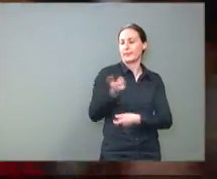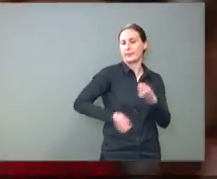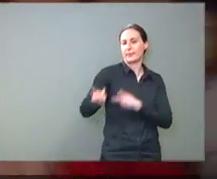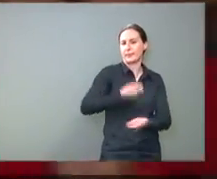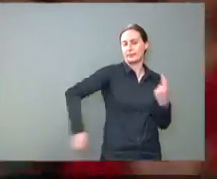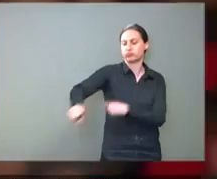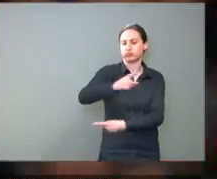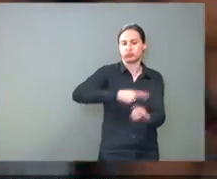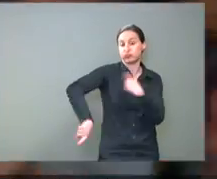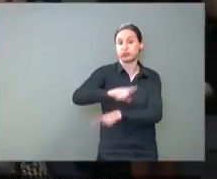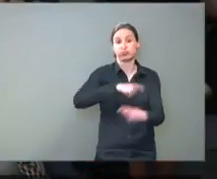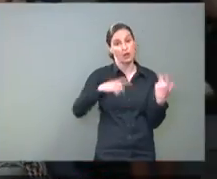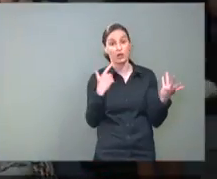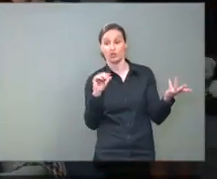avait